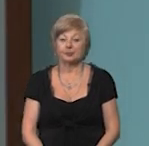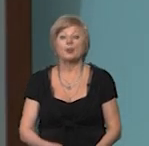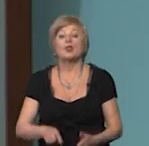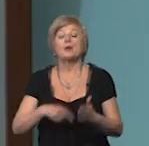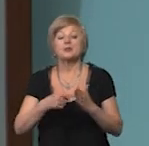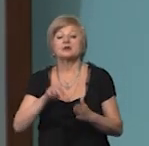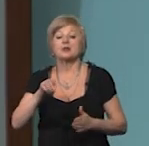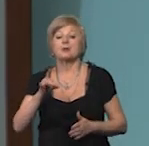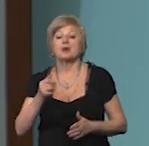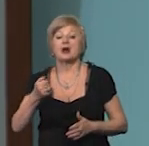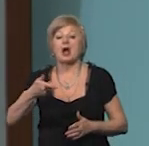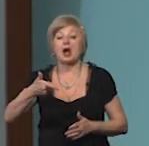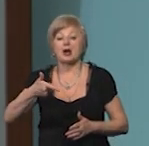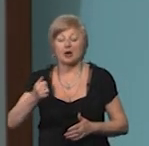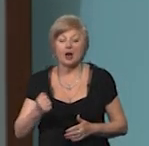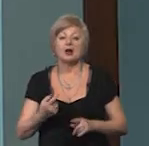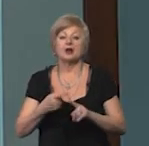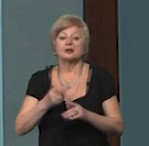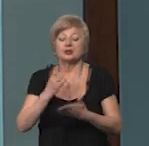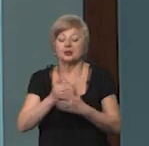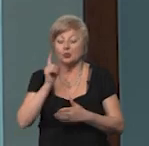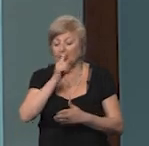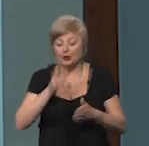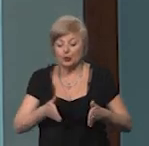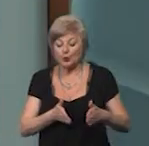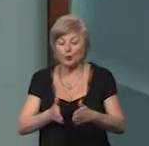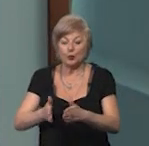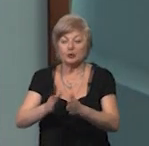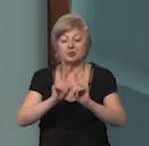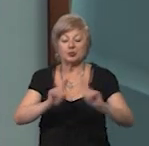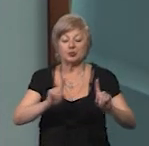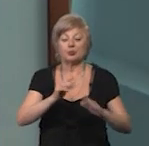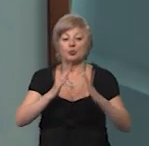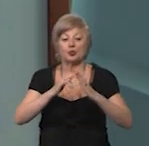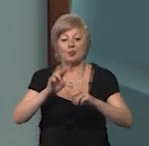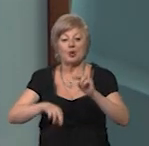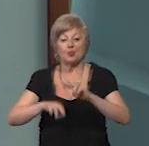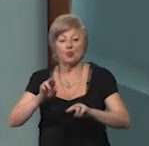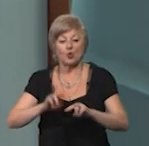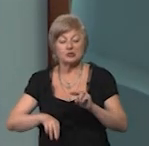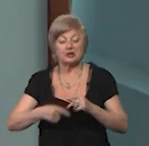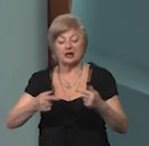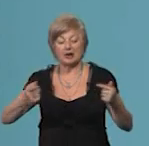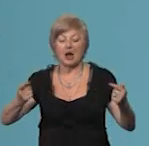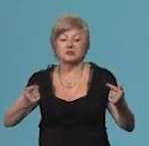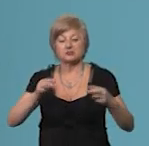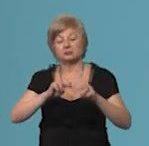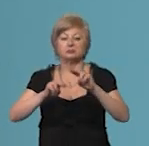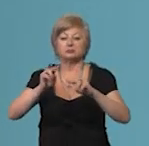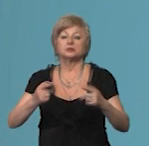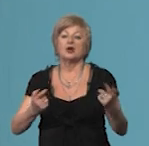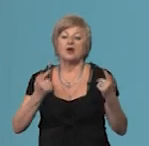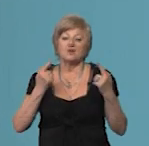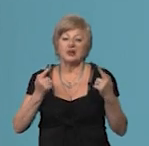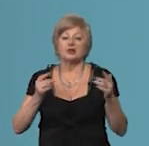Прага вражає вузькими брукованими вуличками, унікальними будівлями, побудованими в різних архітектурних стилях, великими